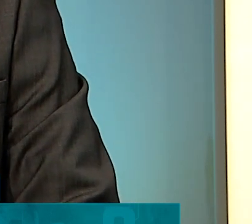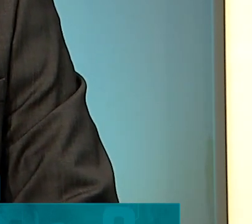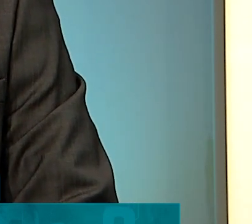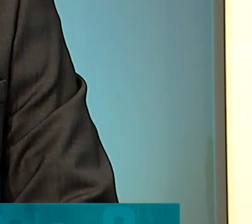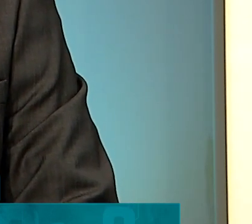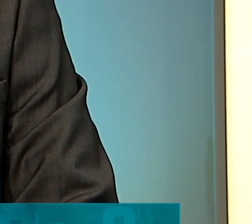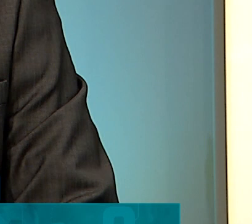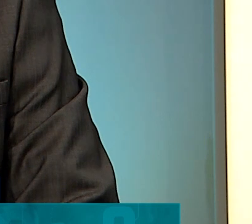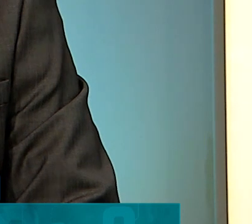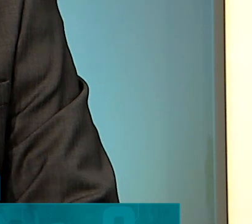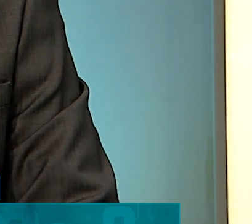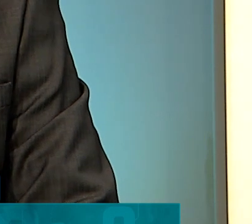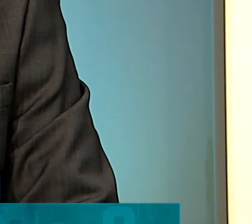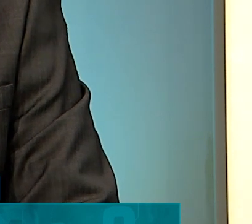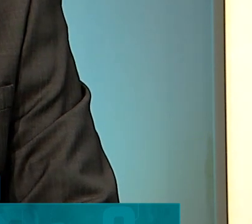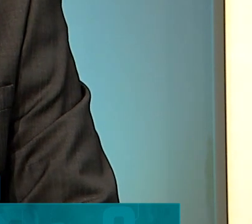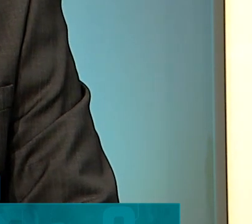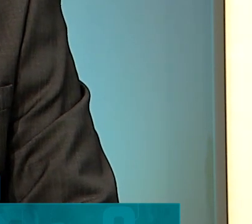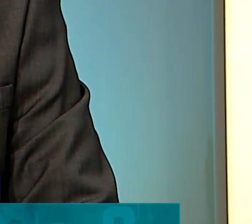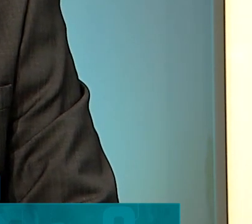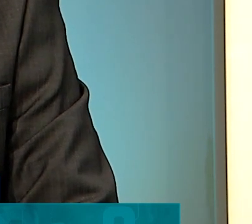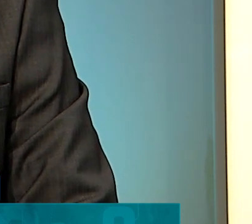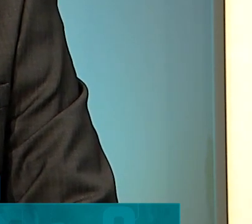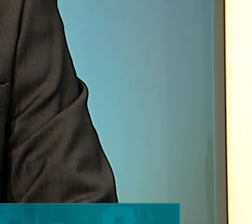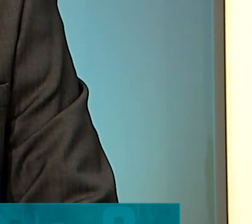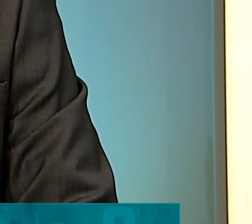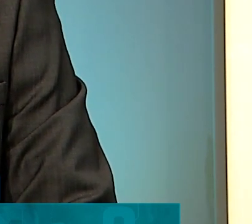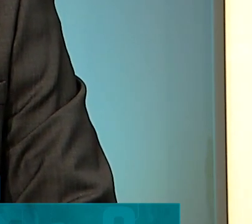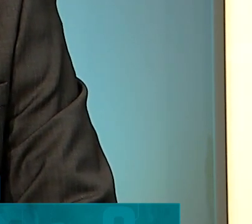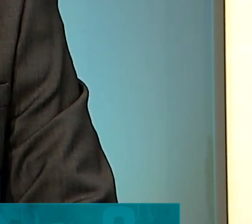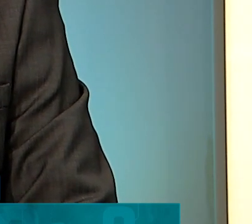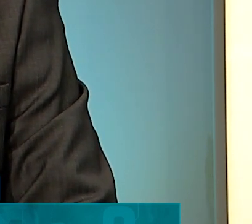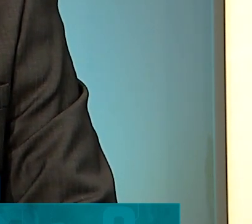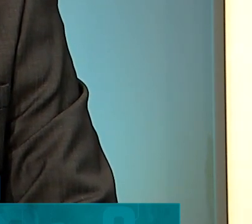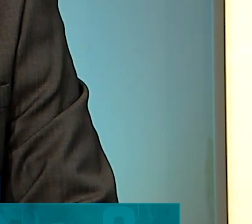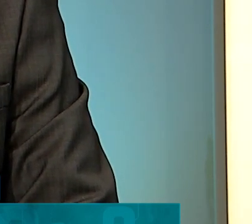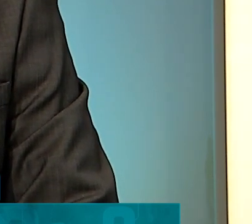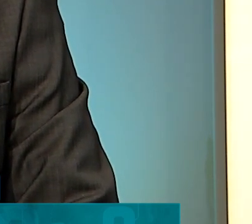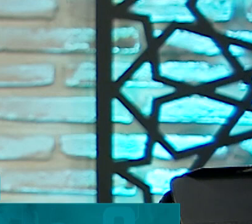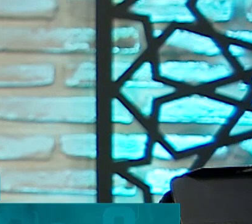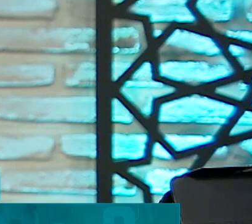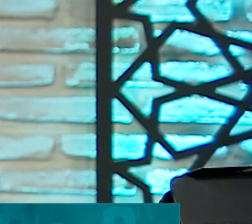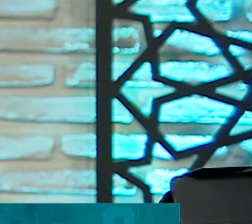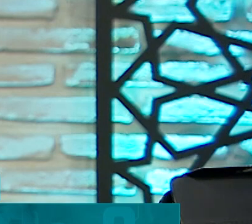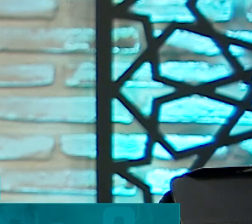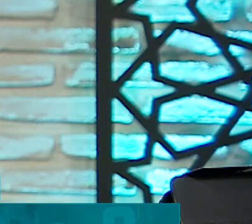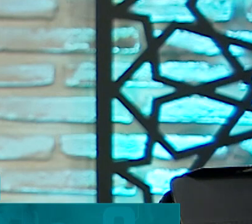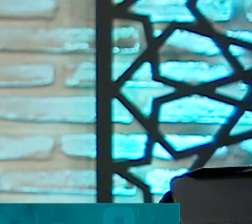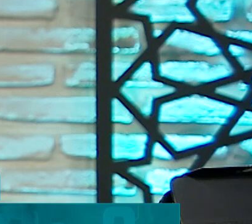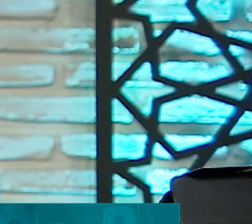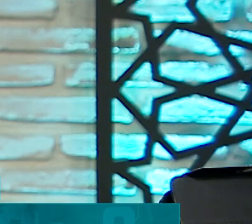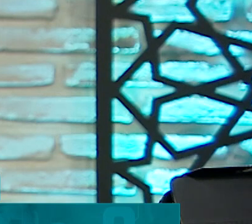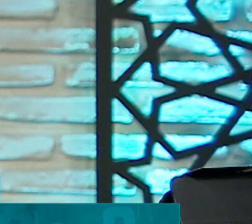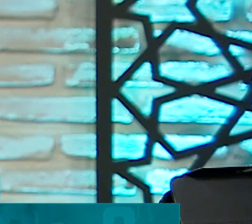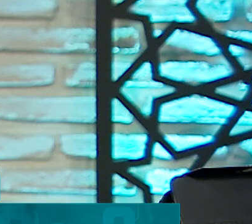yapar kaçta gerektiğiyle gerekse Efendim başka organlarla Efendim çirkin